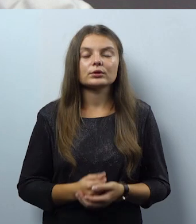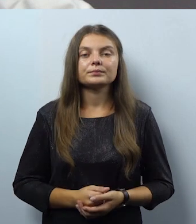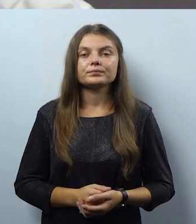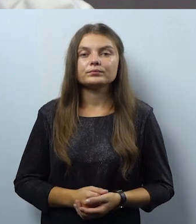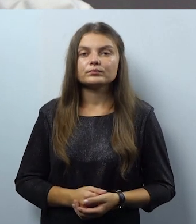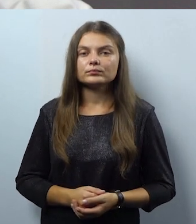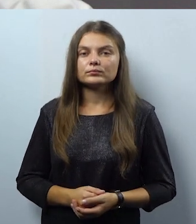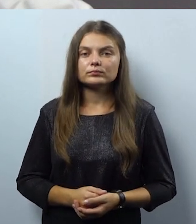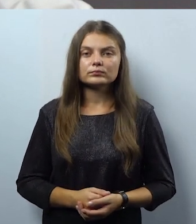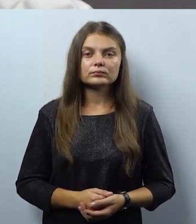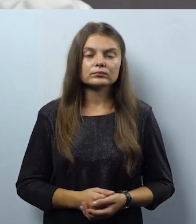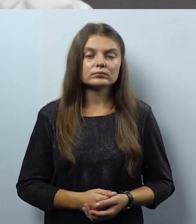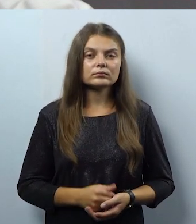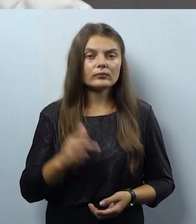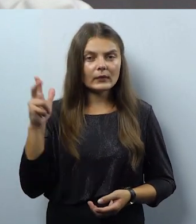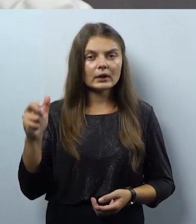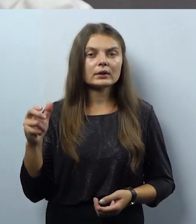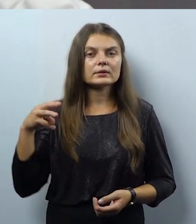300 мільйонів гривень, які